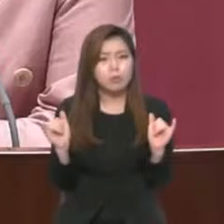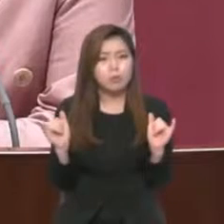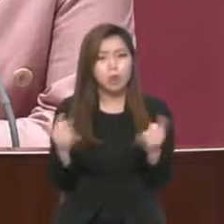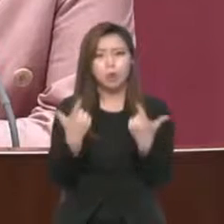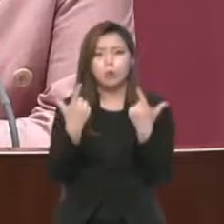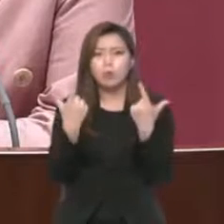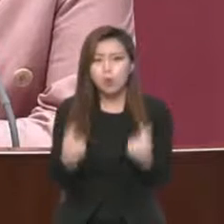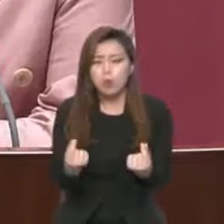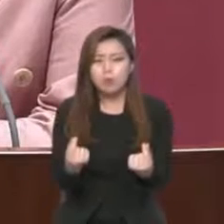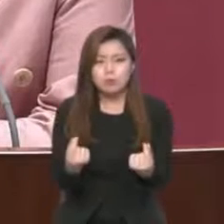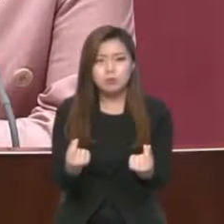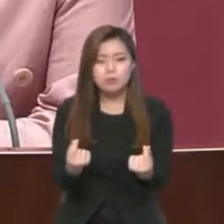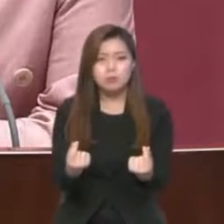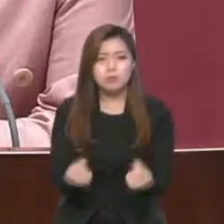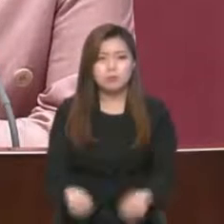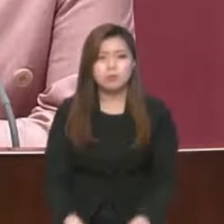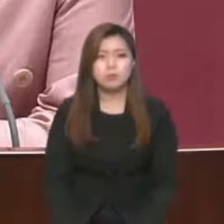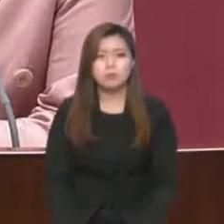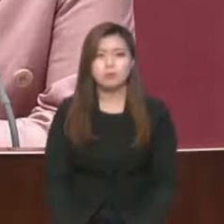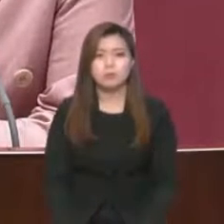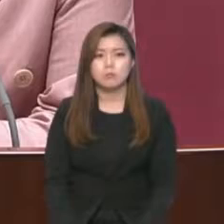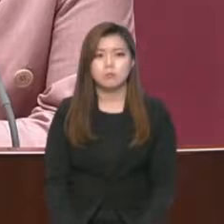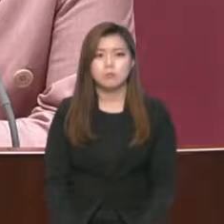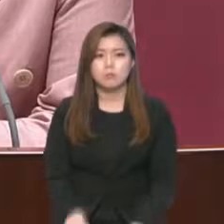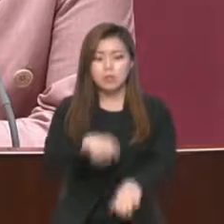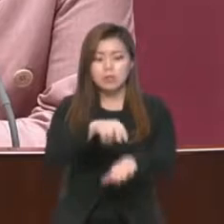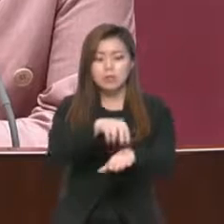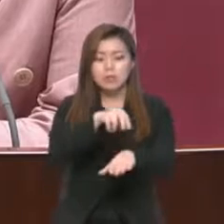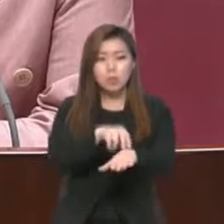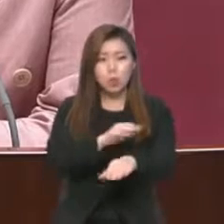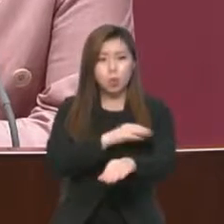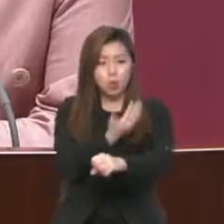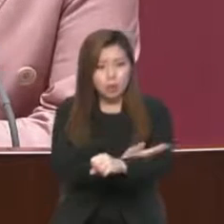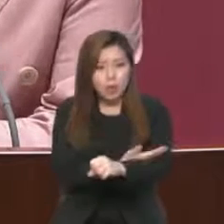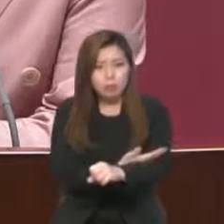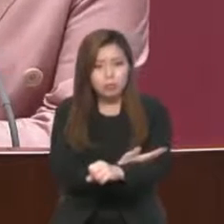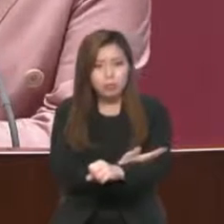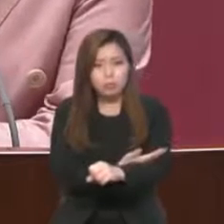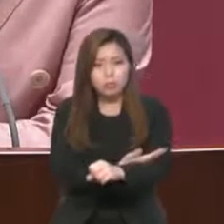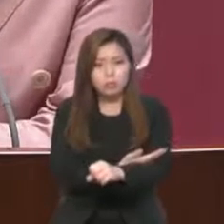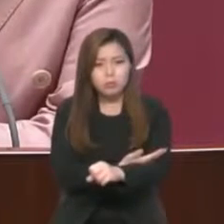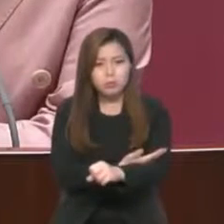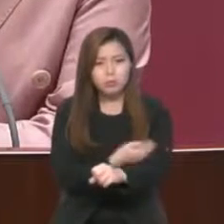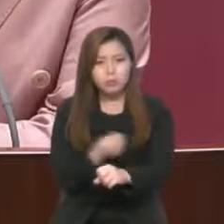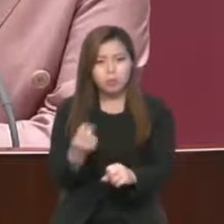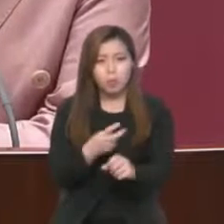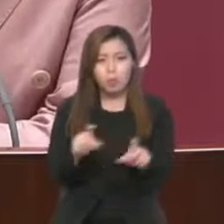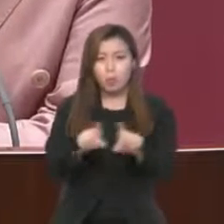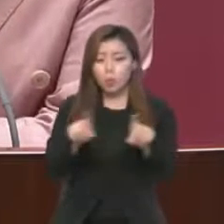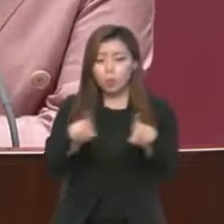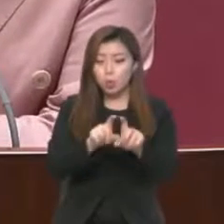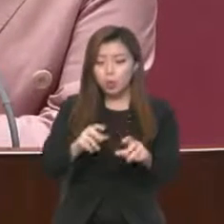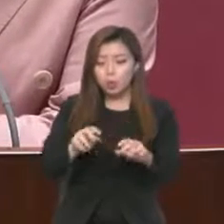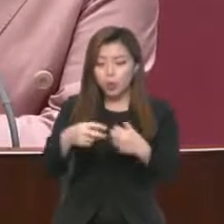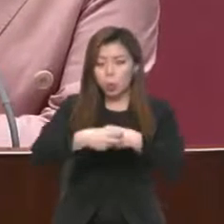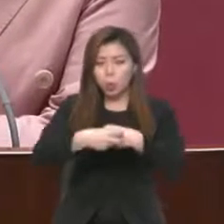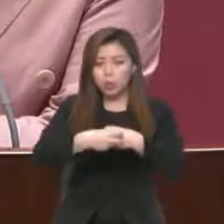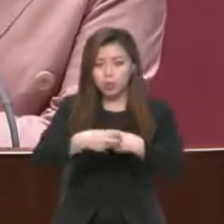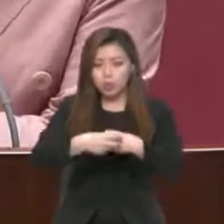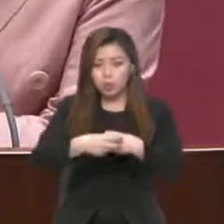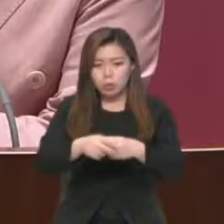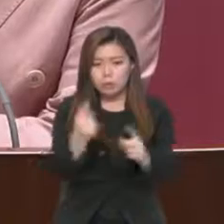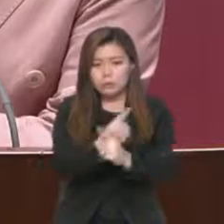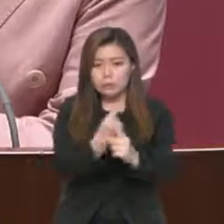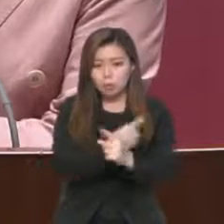모든 군인에게 그런 그 진료권이라든지 또는 뭐 민간 병원에서 치료할 수 있는